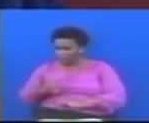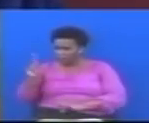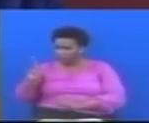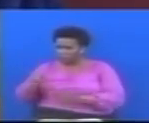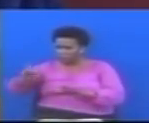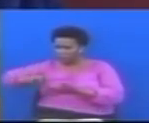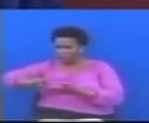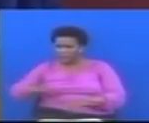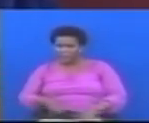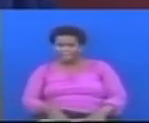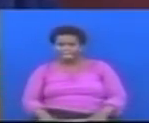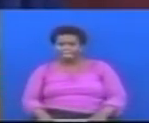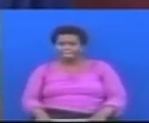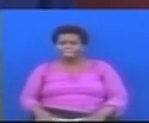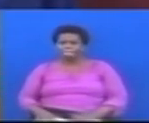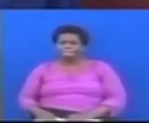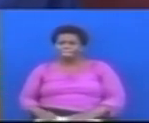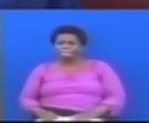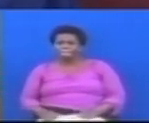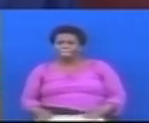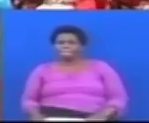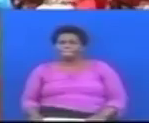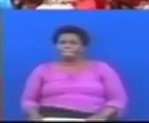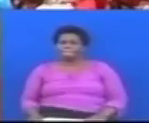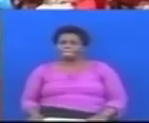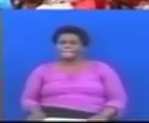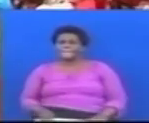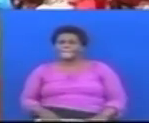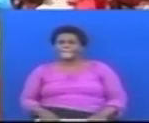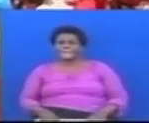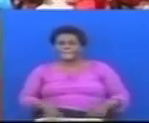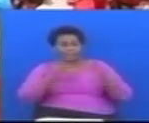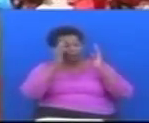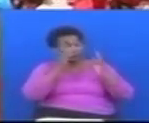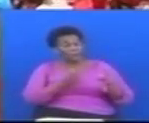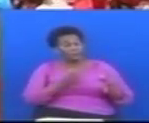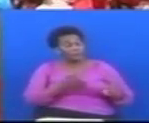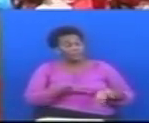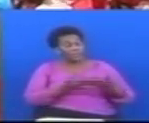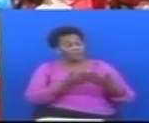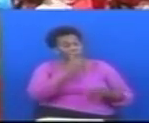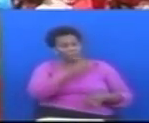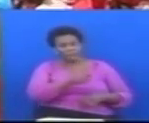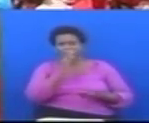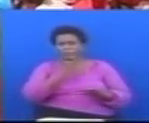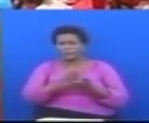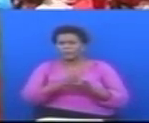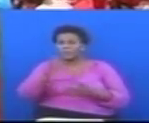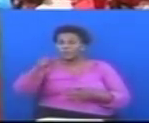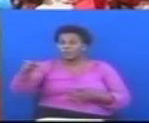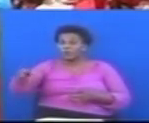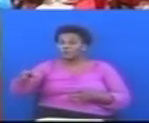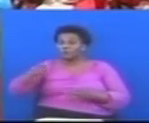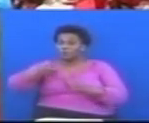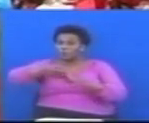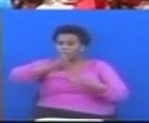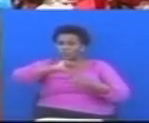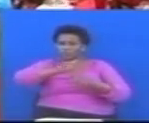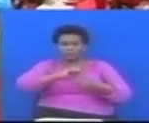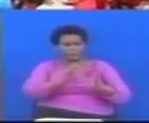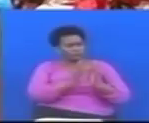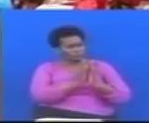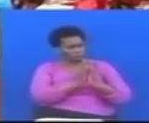Spika. Mheshimiwa Naibu Spika, sisi wananchi wa mkoa wa Njombe tunashukuru serikali kwa hatua za awali zilizofanya